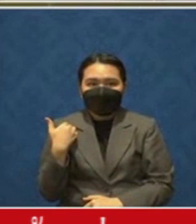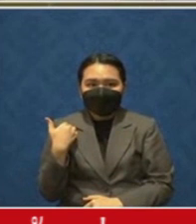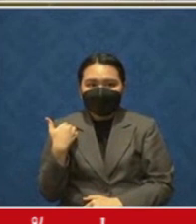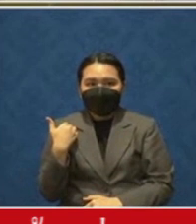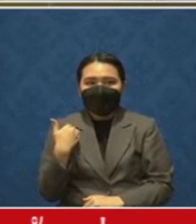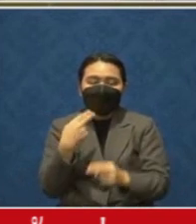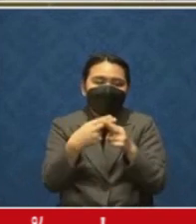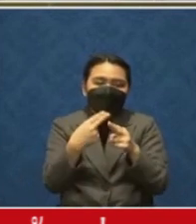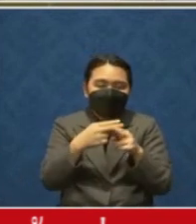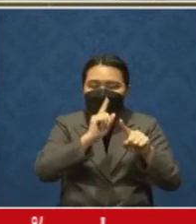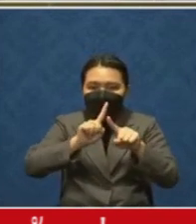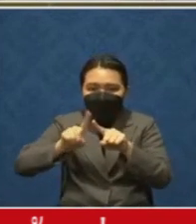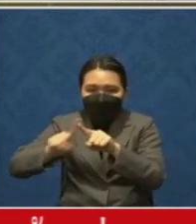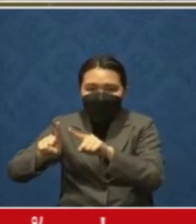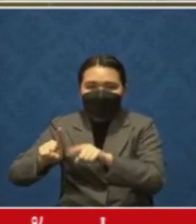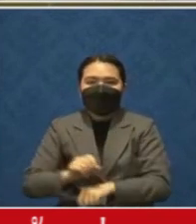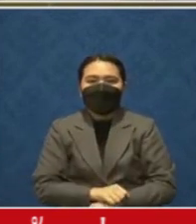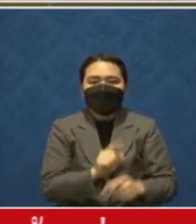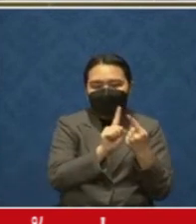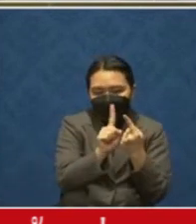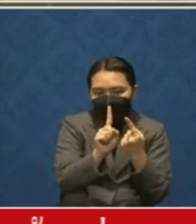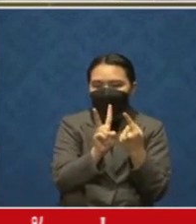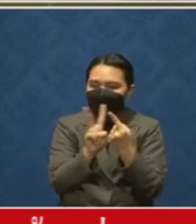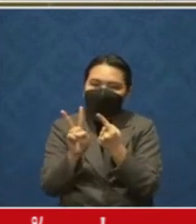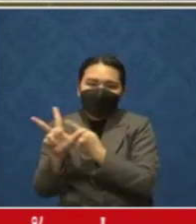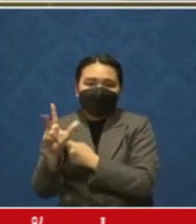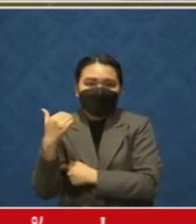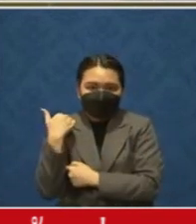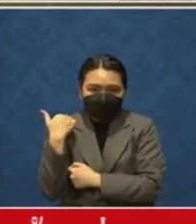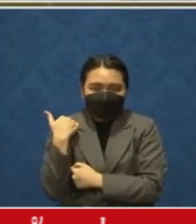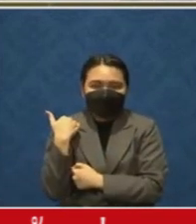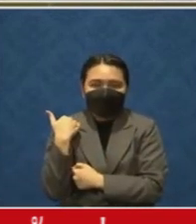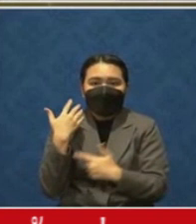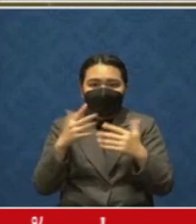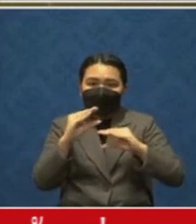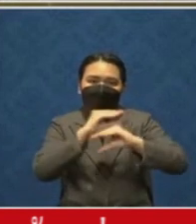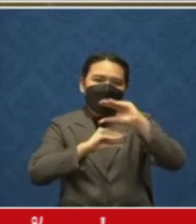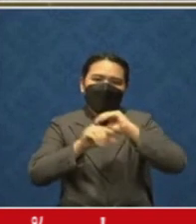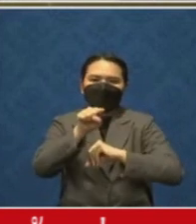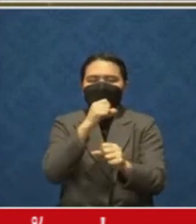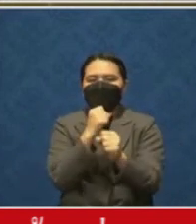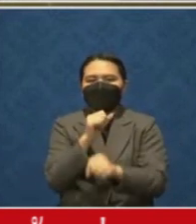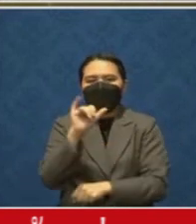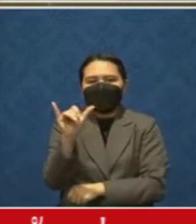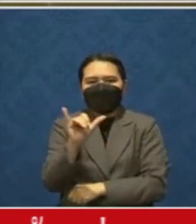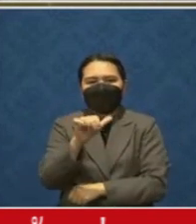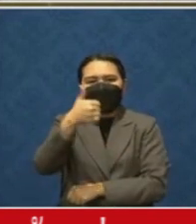เทียมนภา1นภา2นภา3ครับเนี่ยท่านประธานครับโครงการนี้ก็ยังดำเนินการไม่